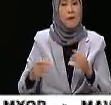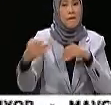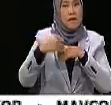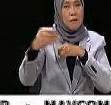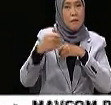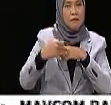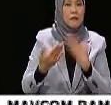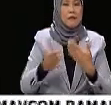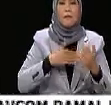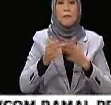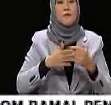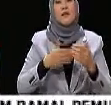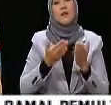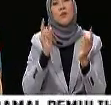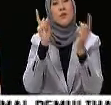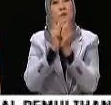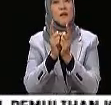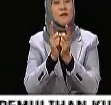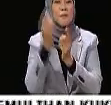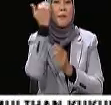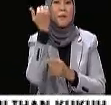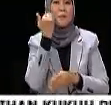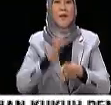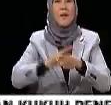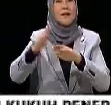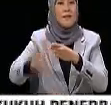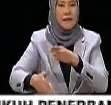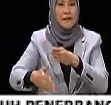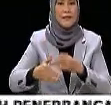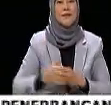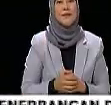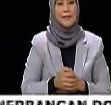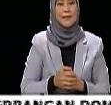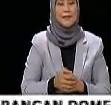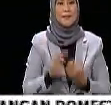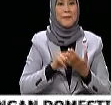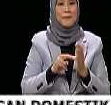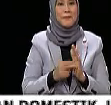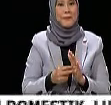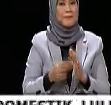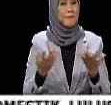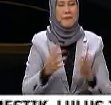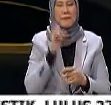mereka tetap bertemu di Mahkamah akhirnya yang sekarang tinggal di kaki dan tidak pergi kemana-mana oke